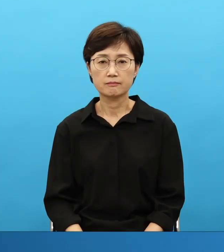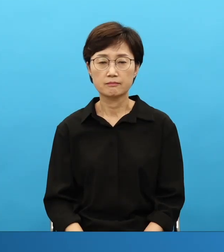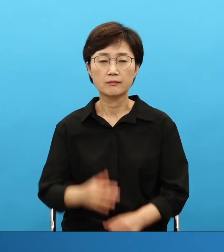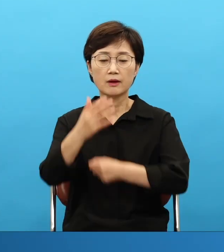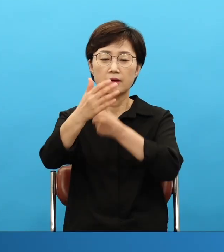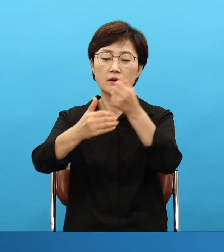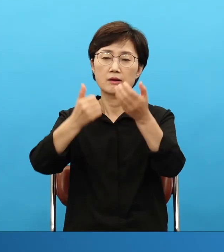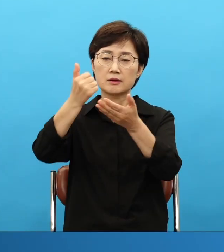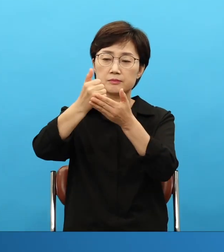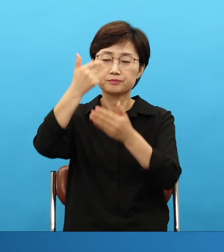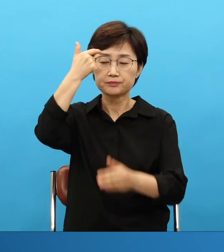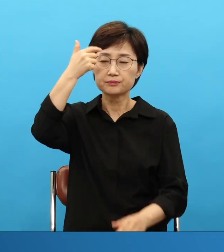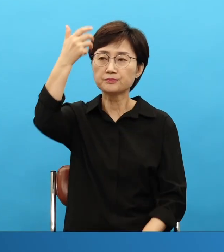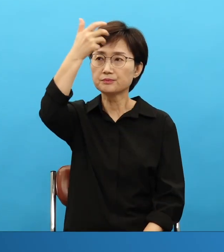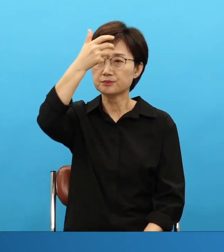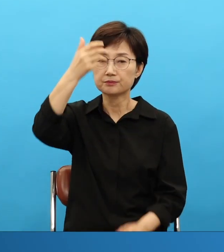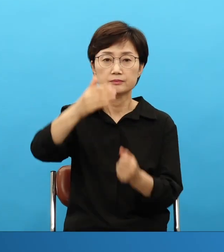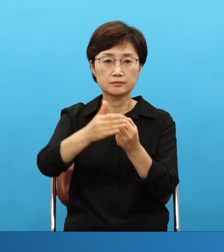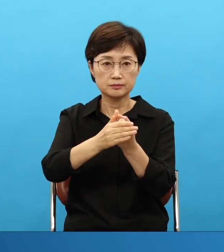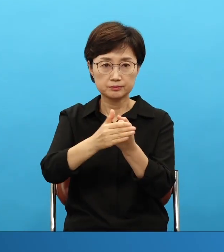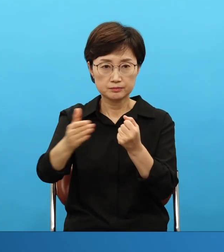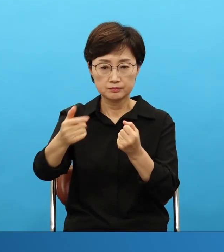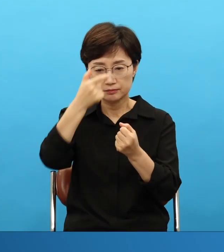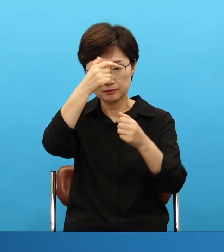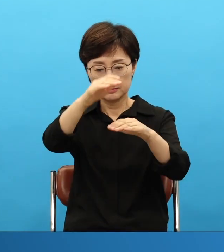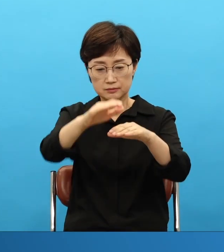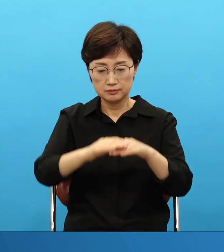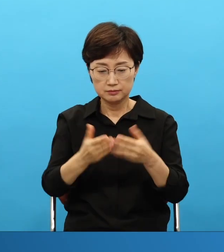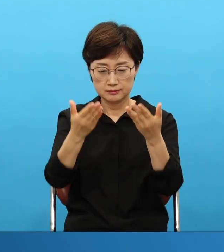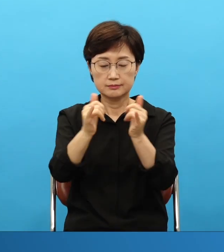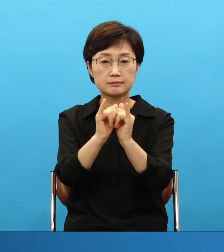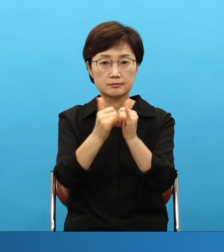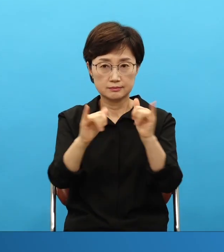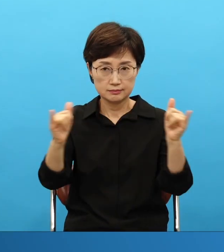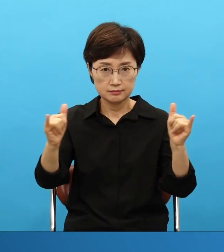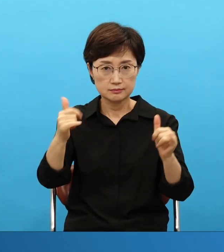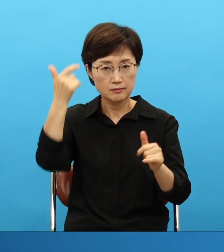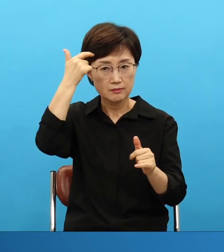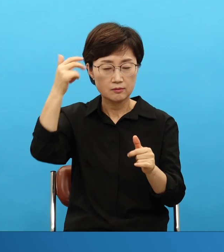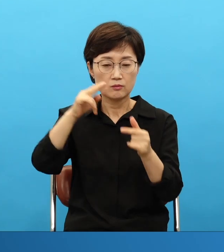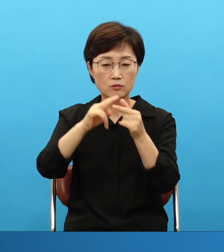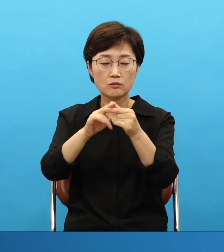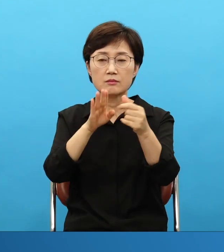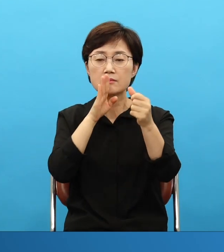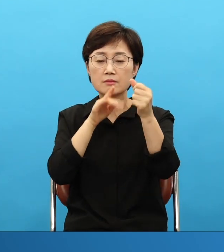하나님은 영이시니 예배하는 자가 영과 진리로 예배할지니라 찬양